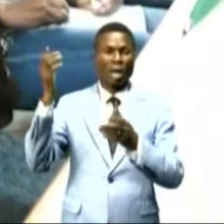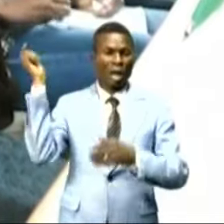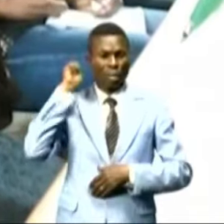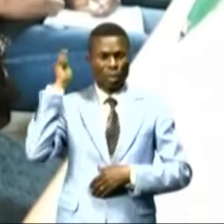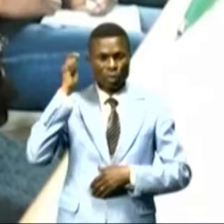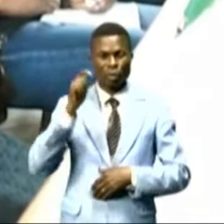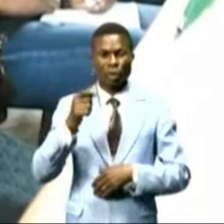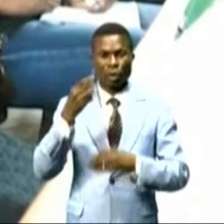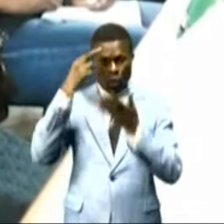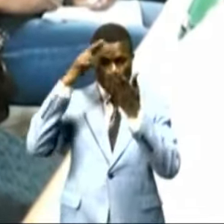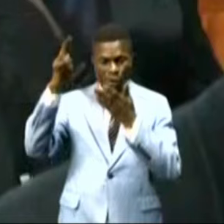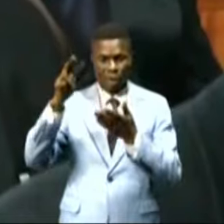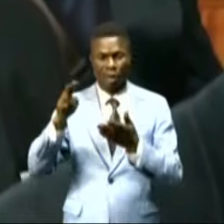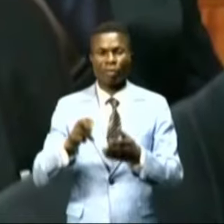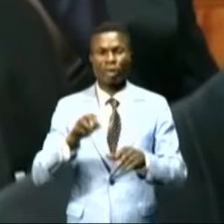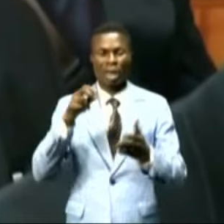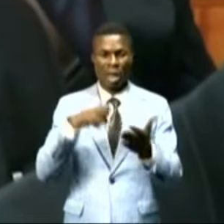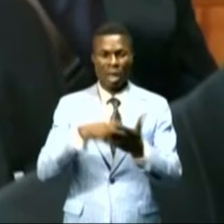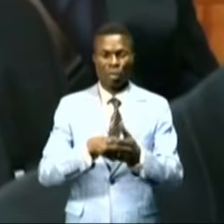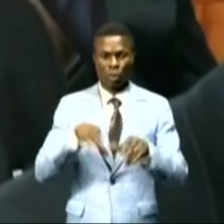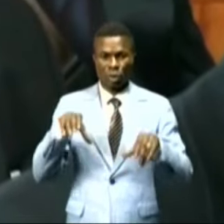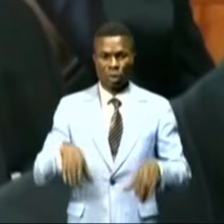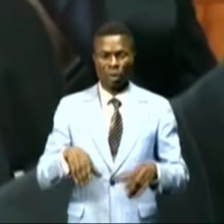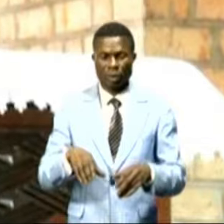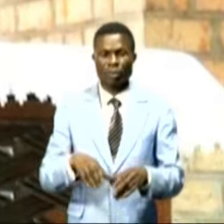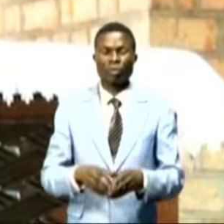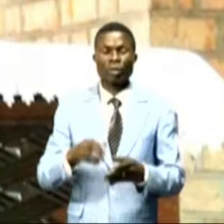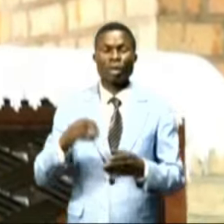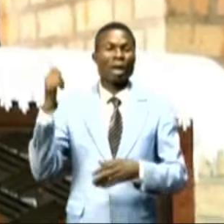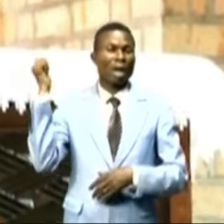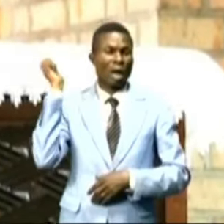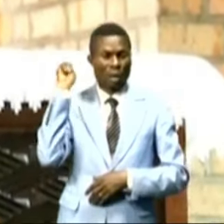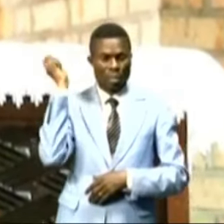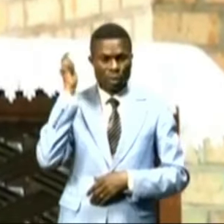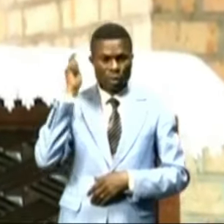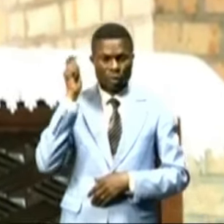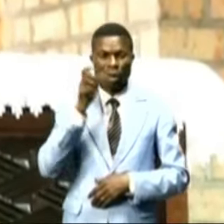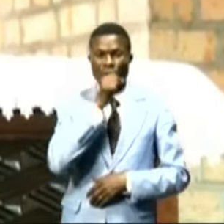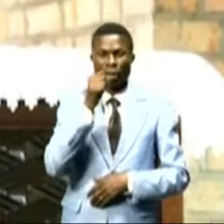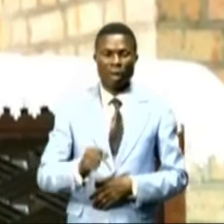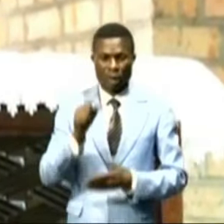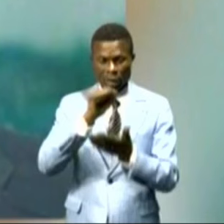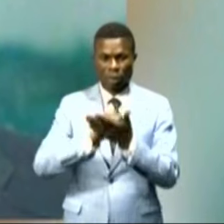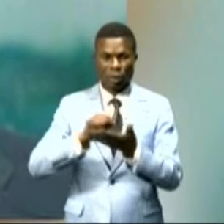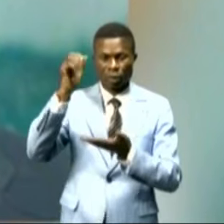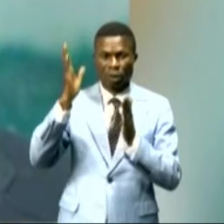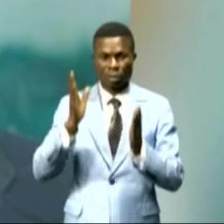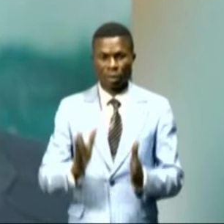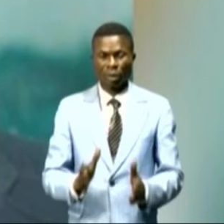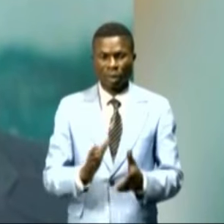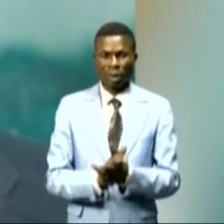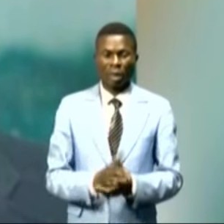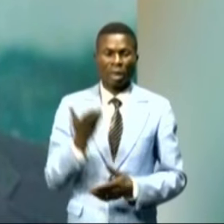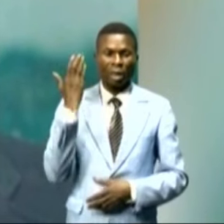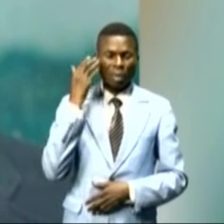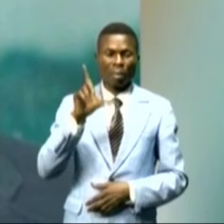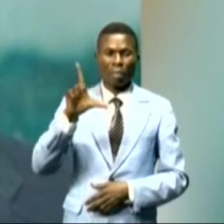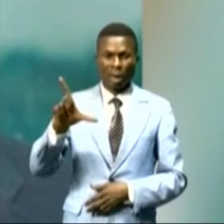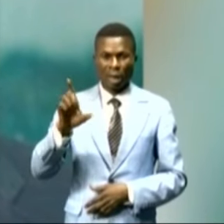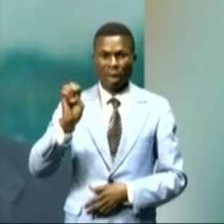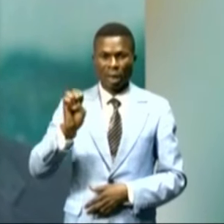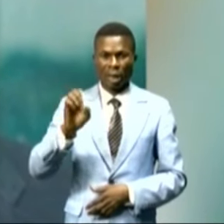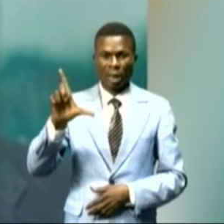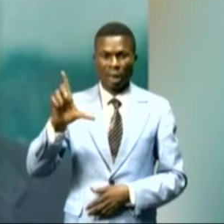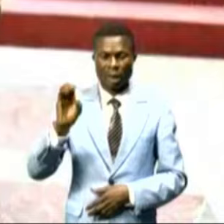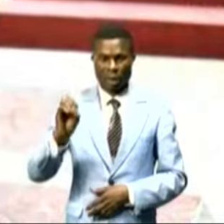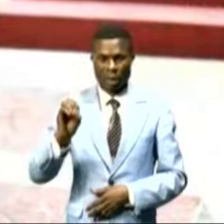Congo, assistant de recherche à l'Académie des Beaux-Arts, ancien séminariste Raymond Marilello Poiti Musongo,